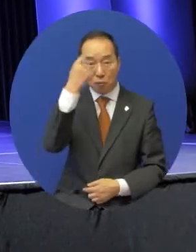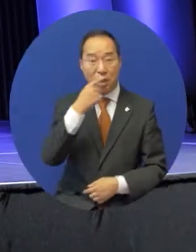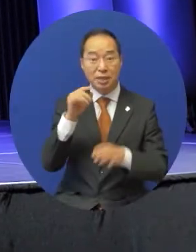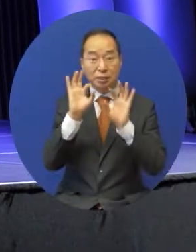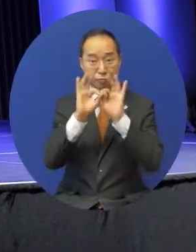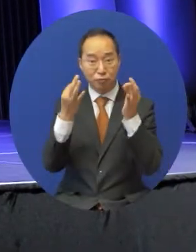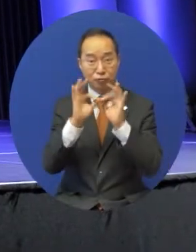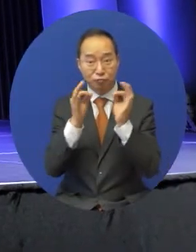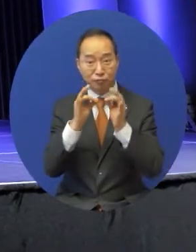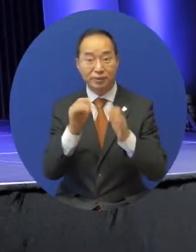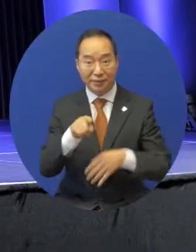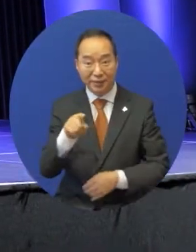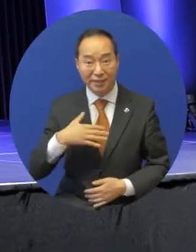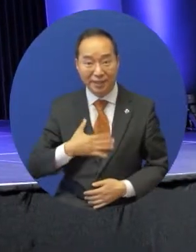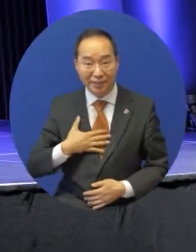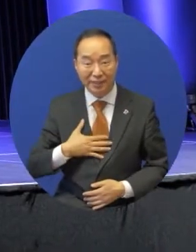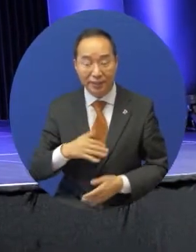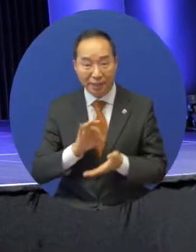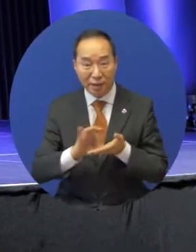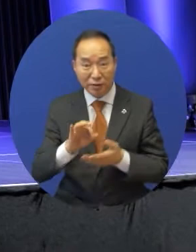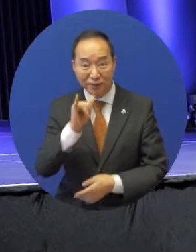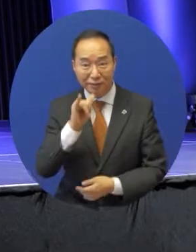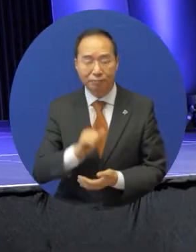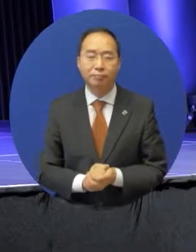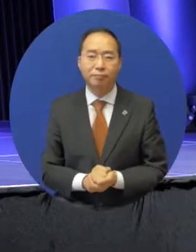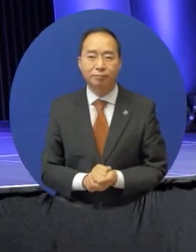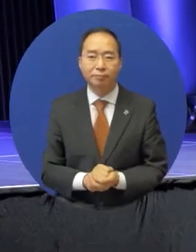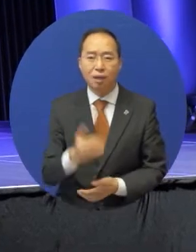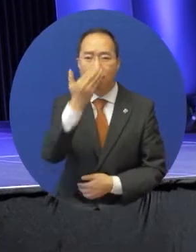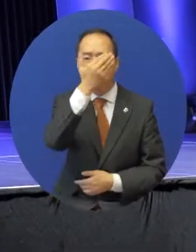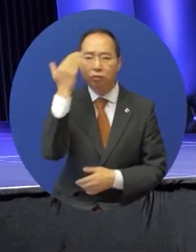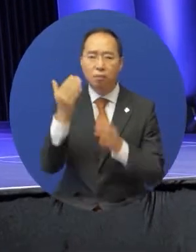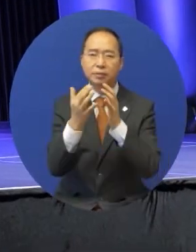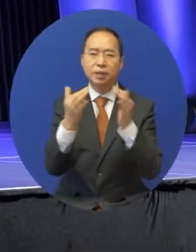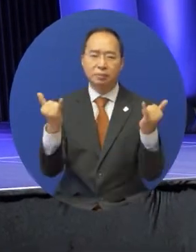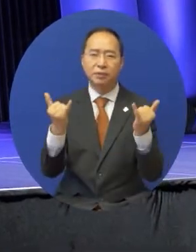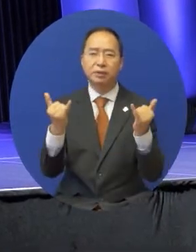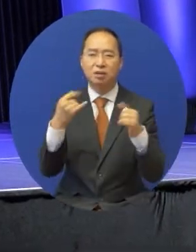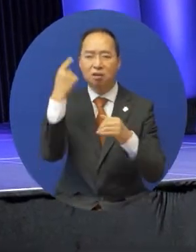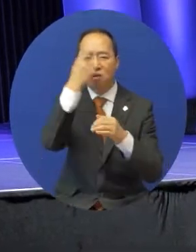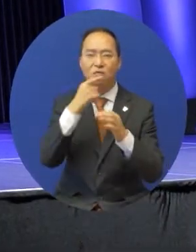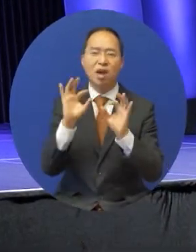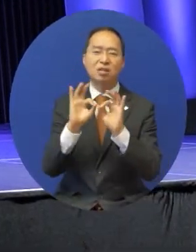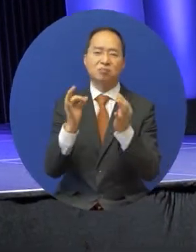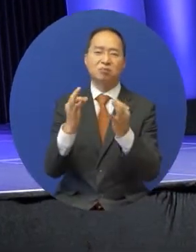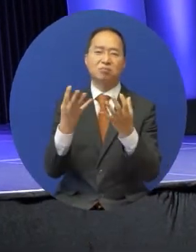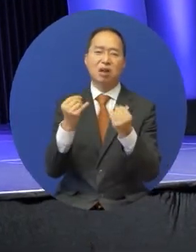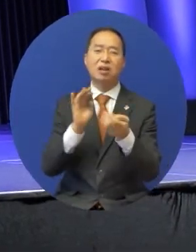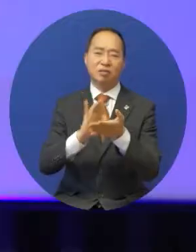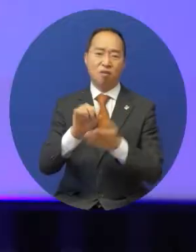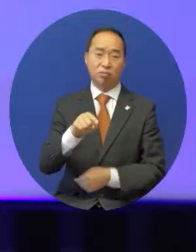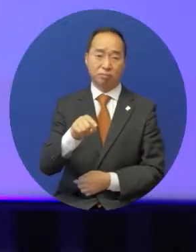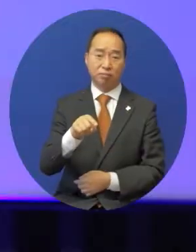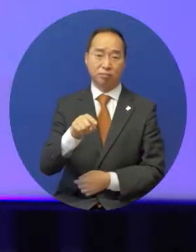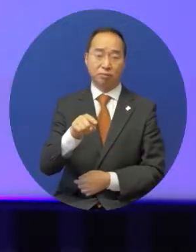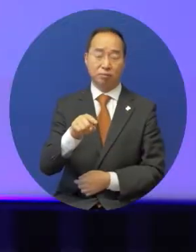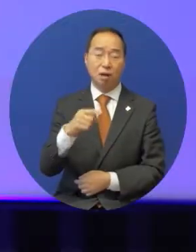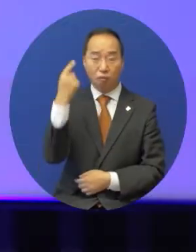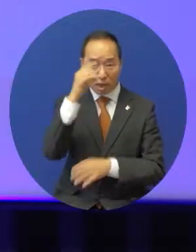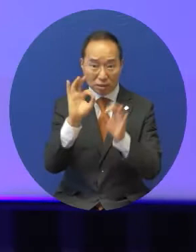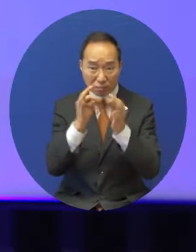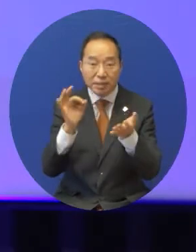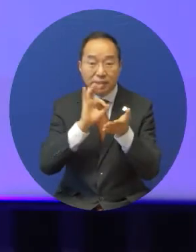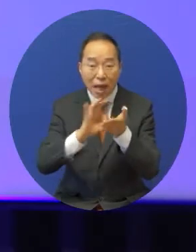또 여러분 어떻게 페이스북 하시나요? 그래서 많은 젊은 사람들이 페이스북을 많이 하시죠. 근데